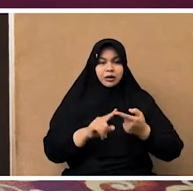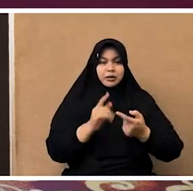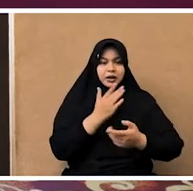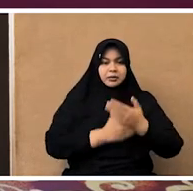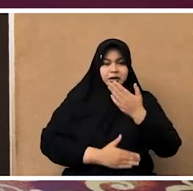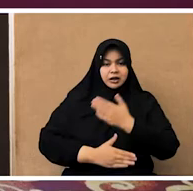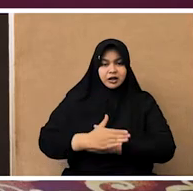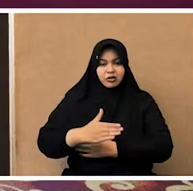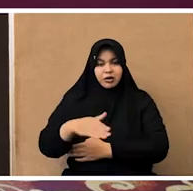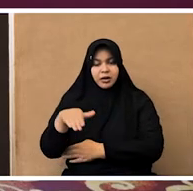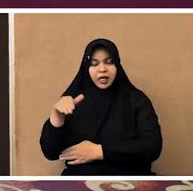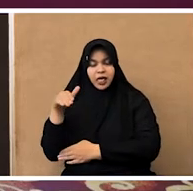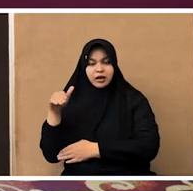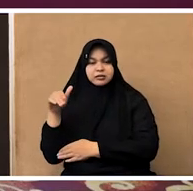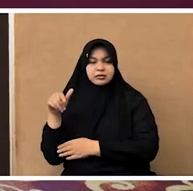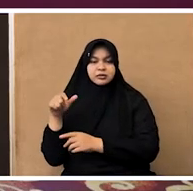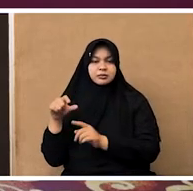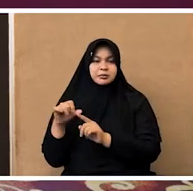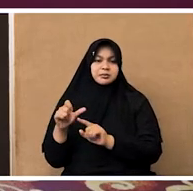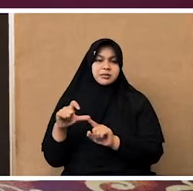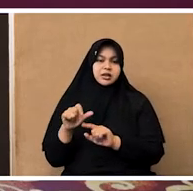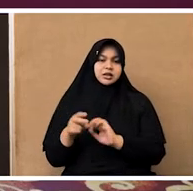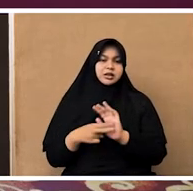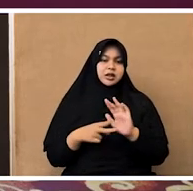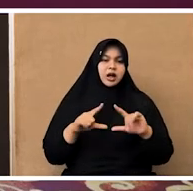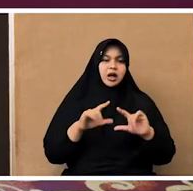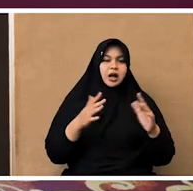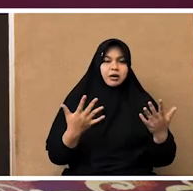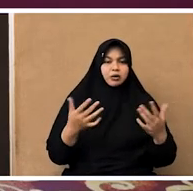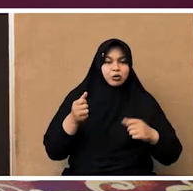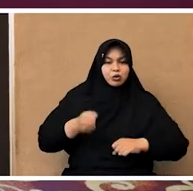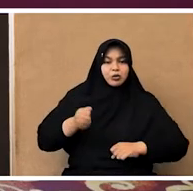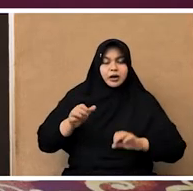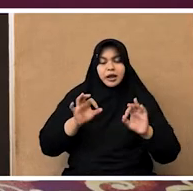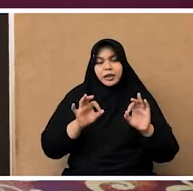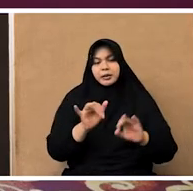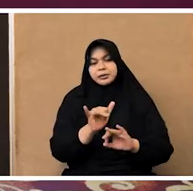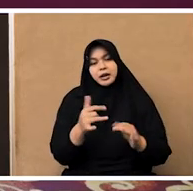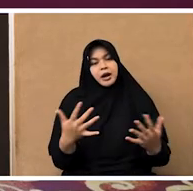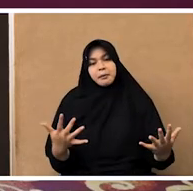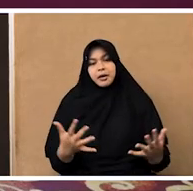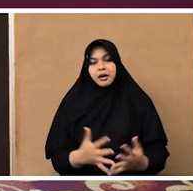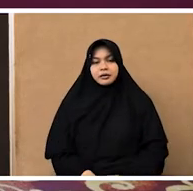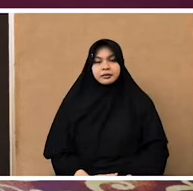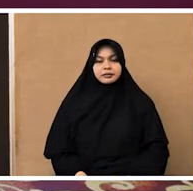tindak pidana apa eee hukuman yang mungkin tepat ya